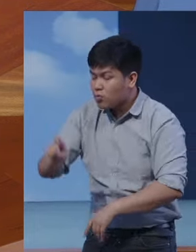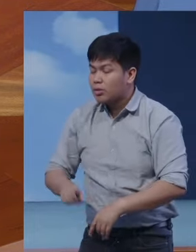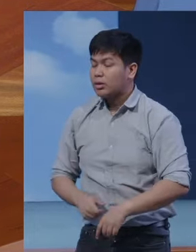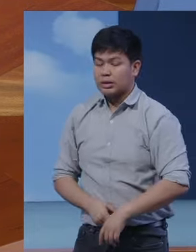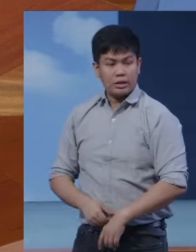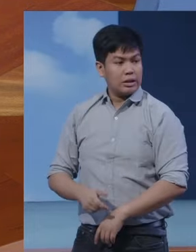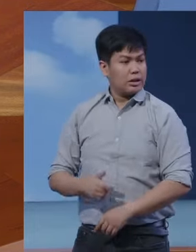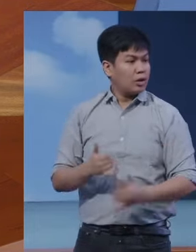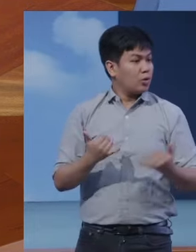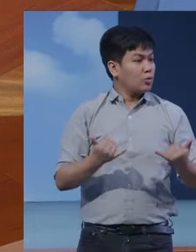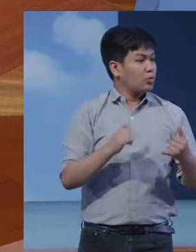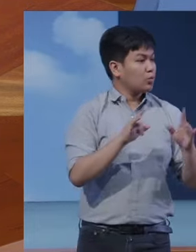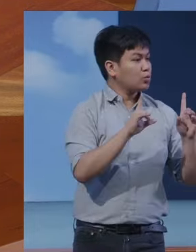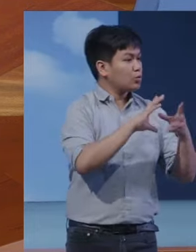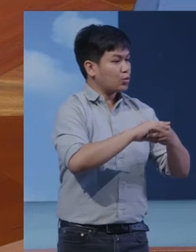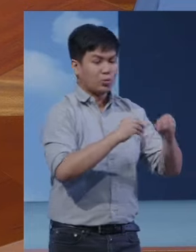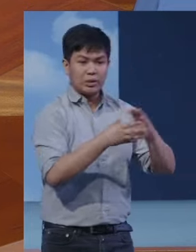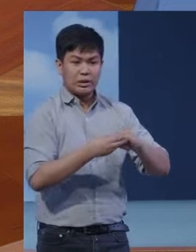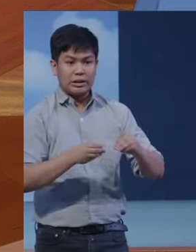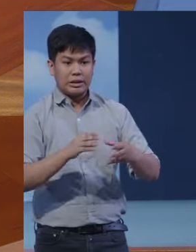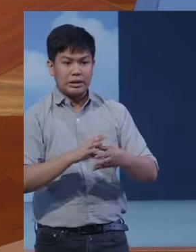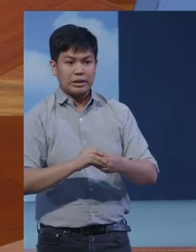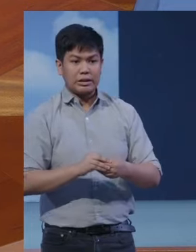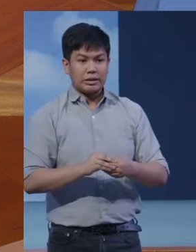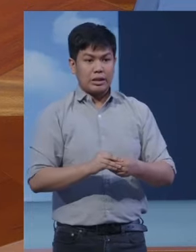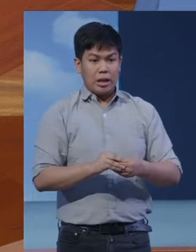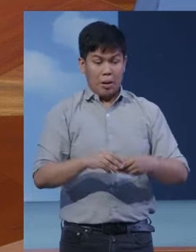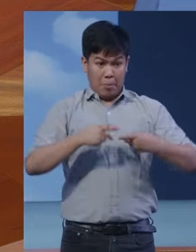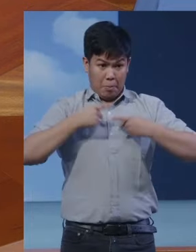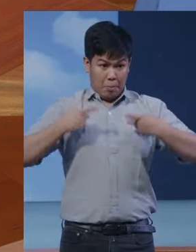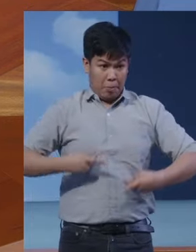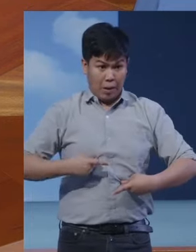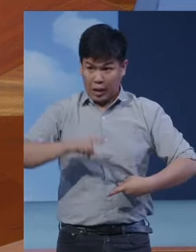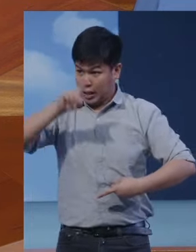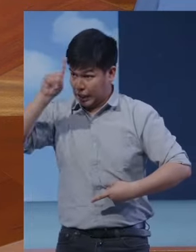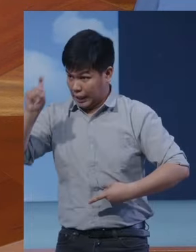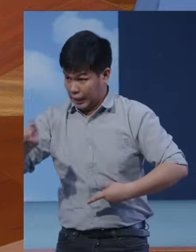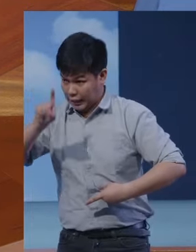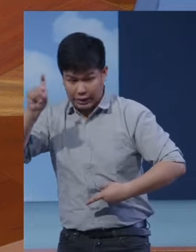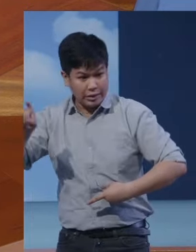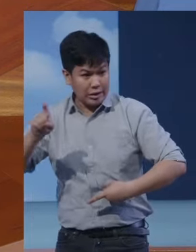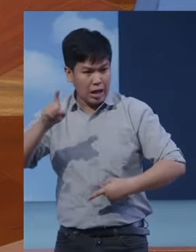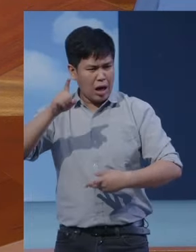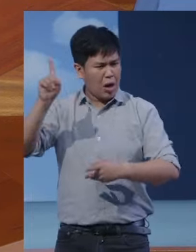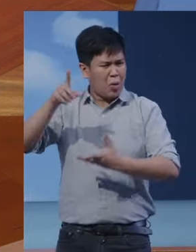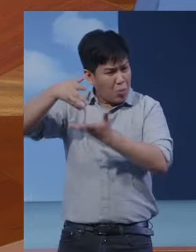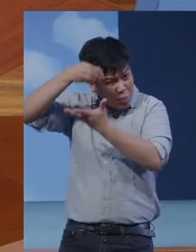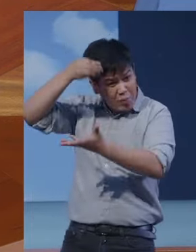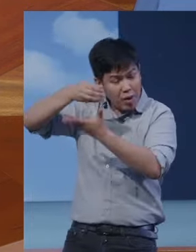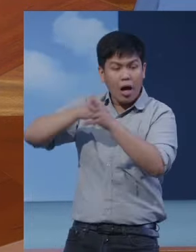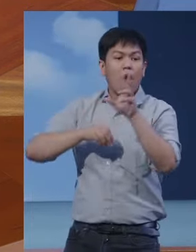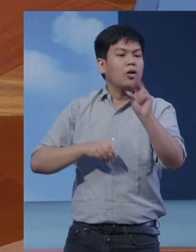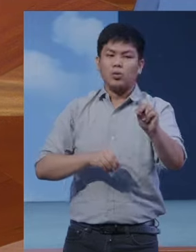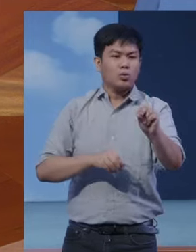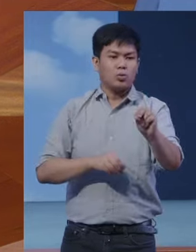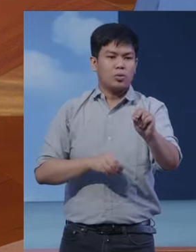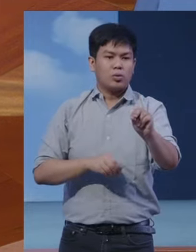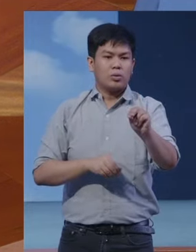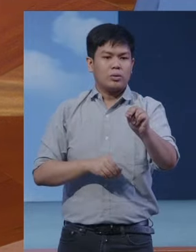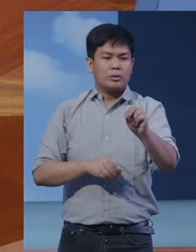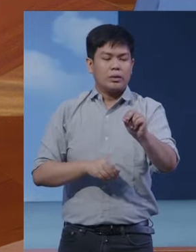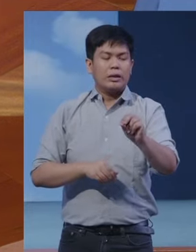asking so hindi sila nagtatanong for information sila ay nagtatanong for